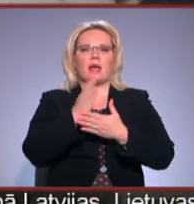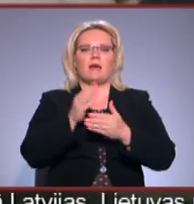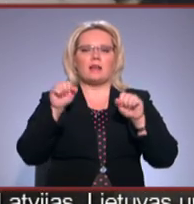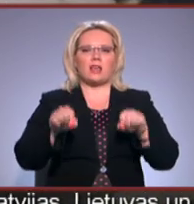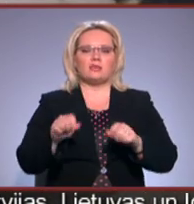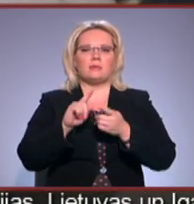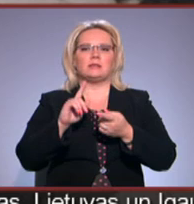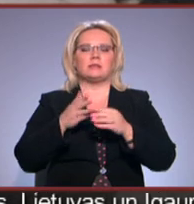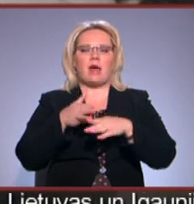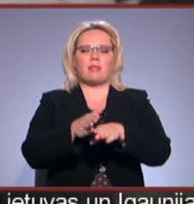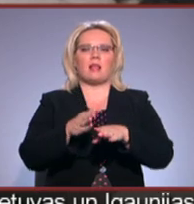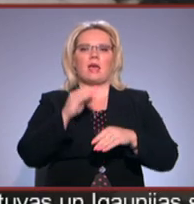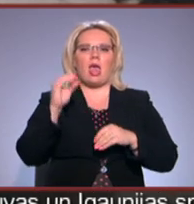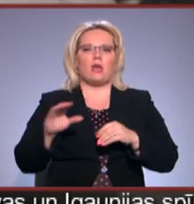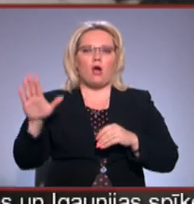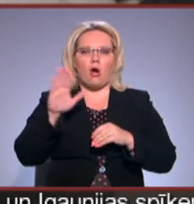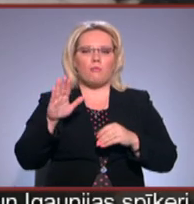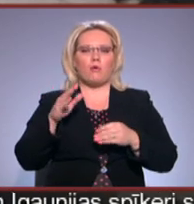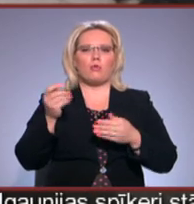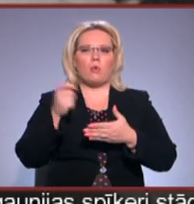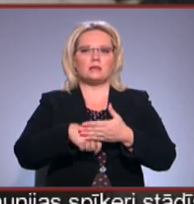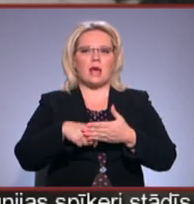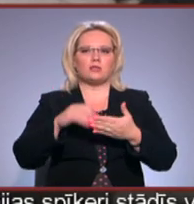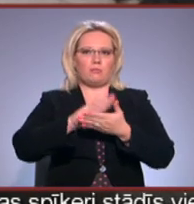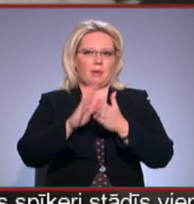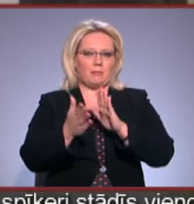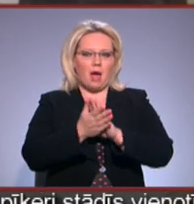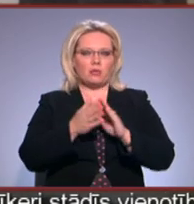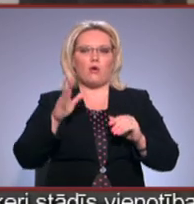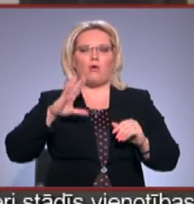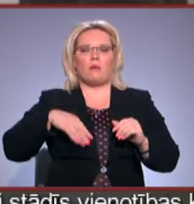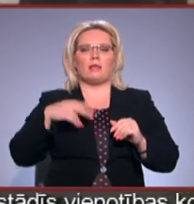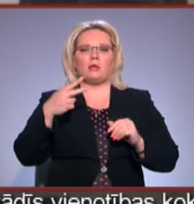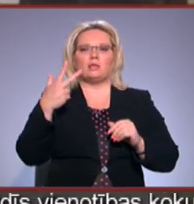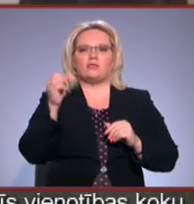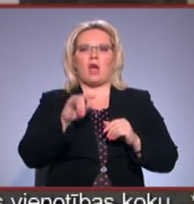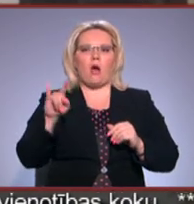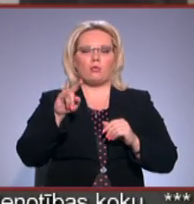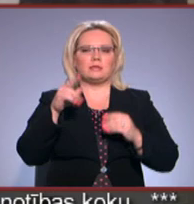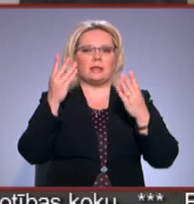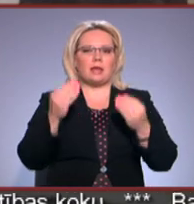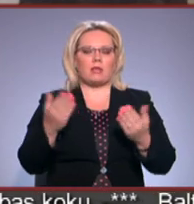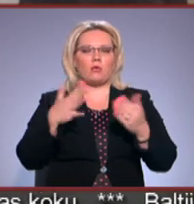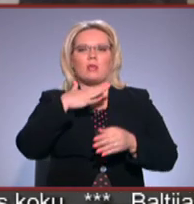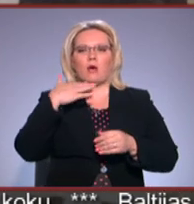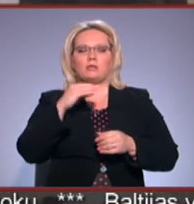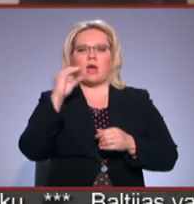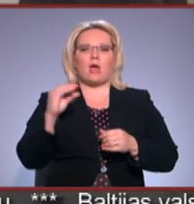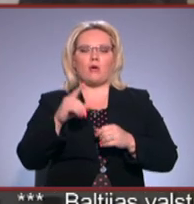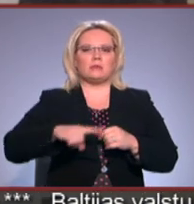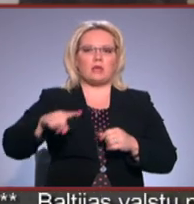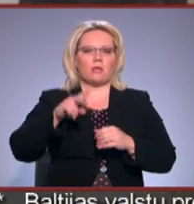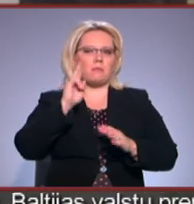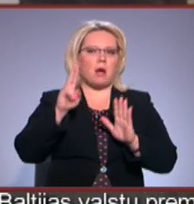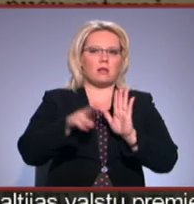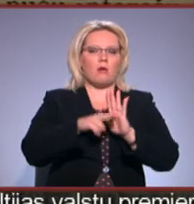Eiropu, noslēdzot Molotova-Ribbentropa paktu. Tādējā 23. Augusts arī iezīmē dienu, ar kuru daudzas Eiropas tautas tika